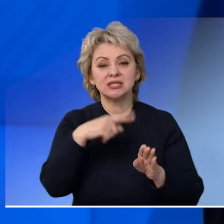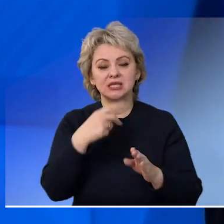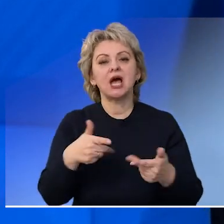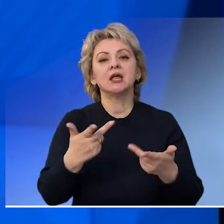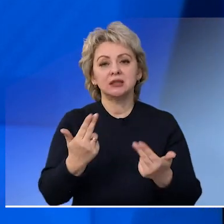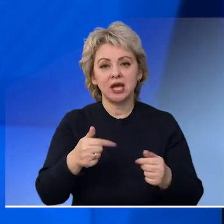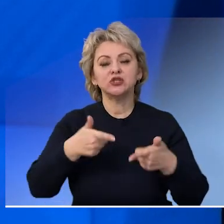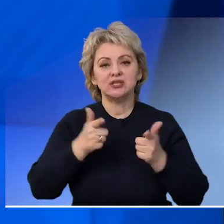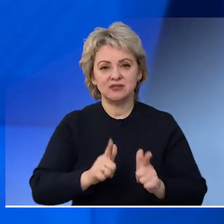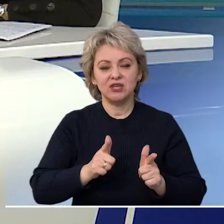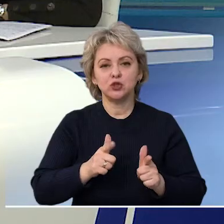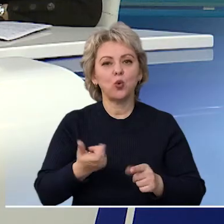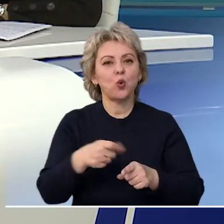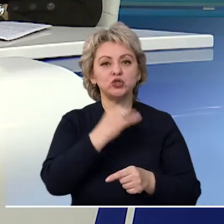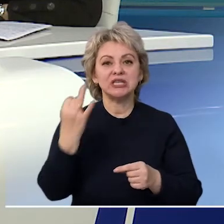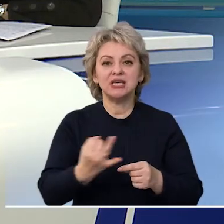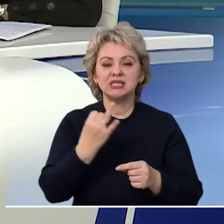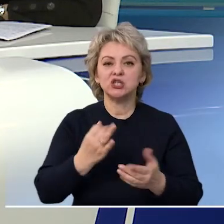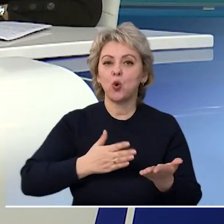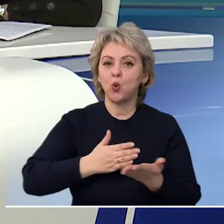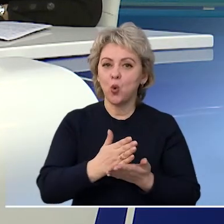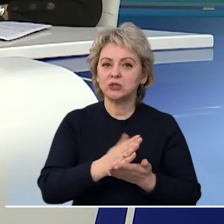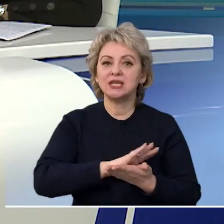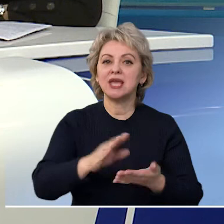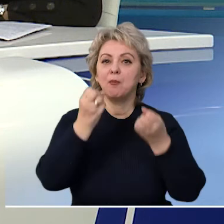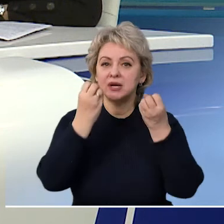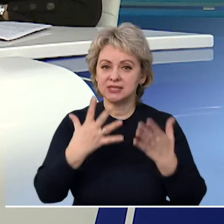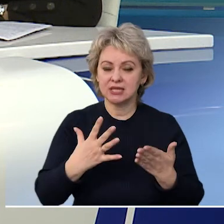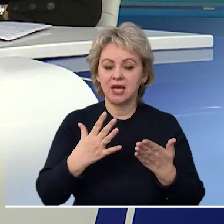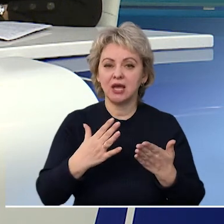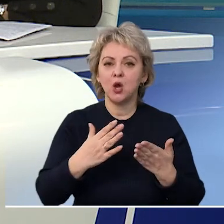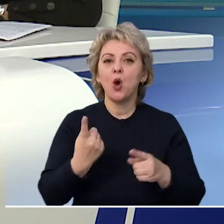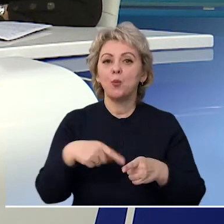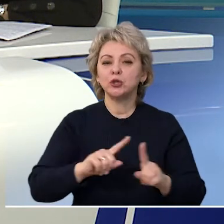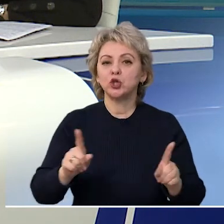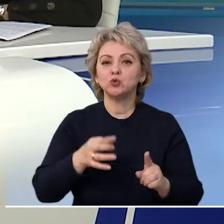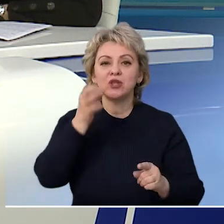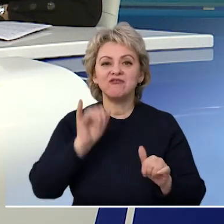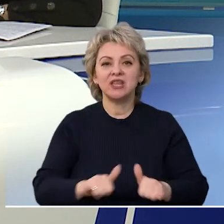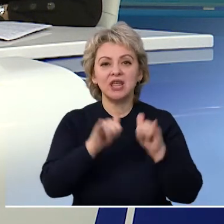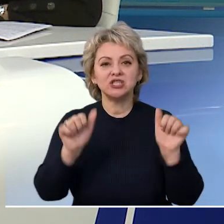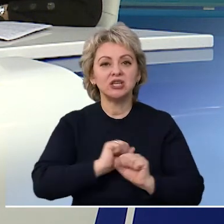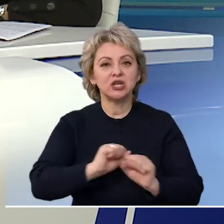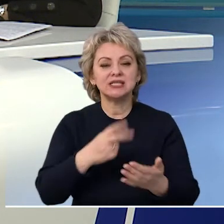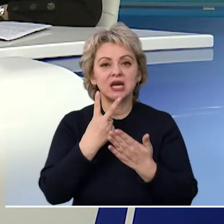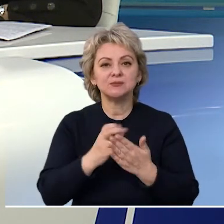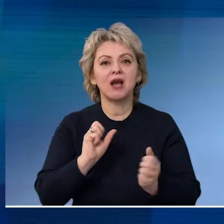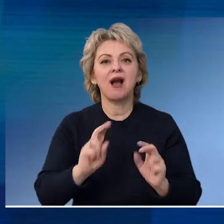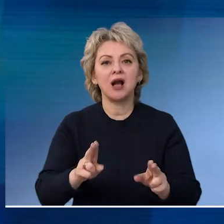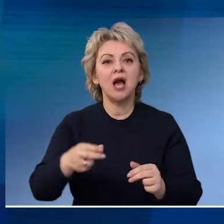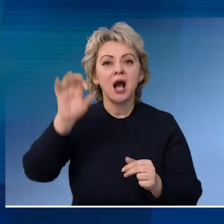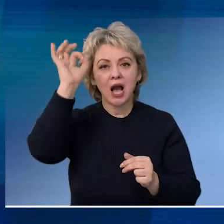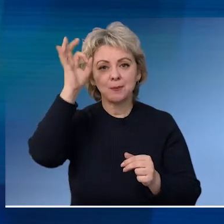Да, действительно, очень интересная отрасль, очень непростая. потому что виноделие нельзя рассматривать